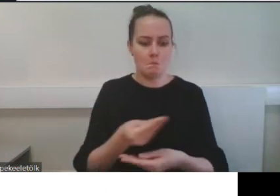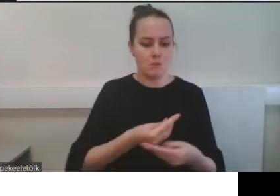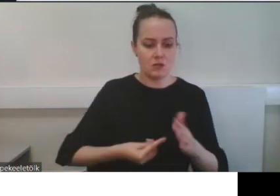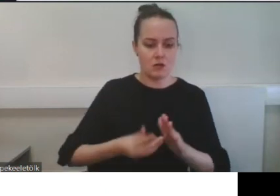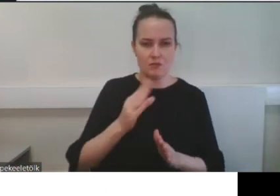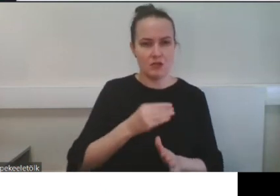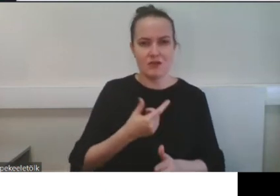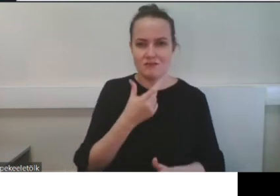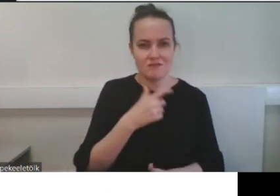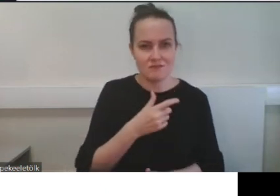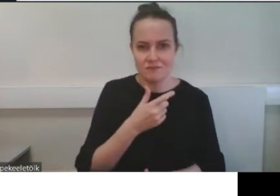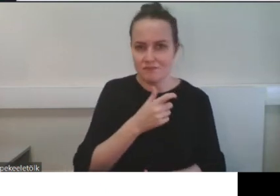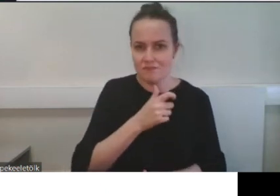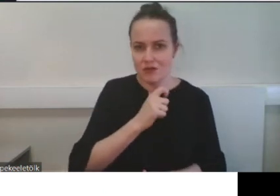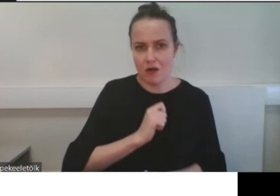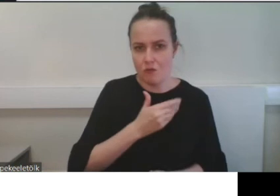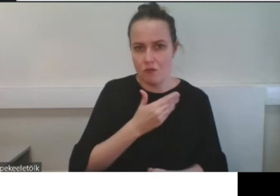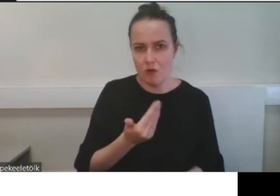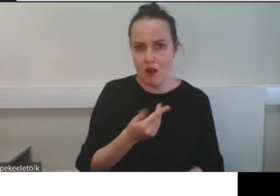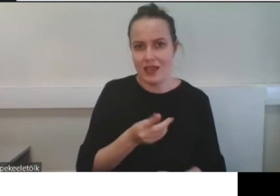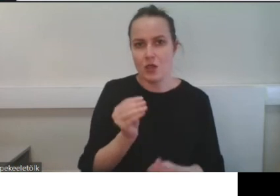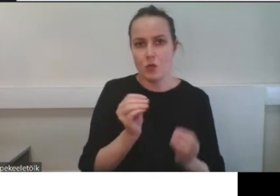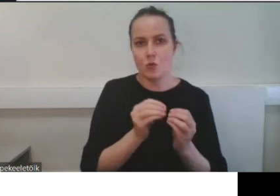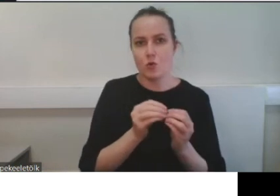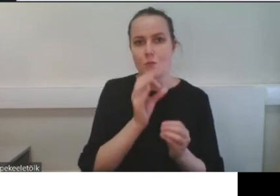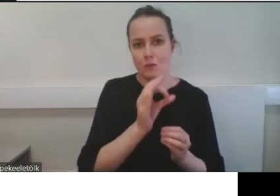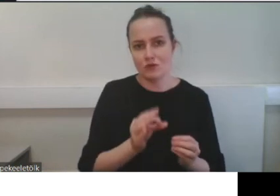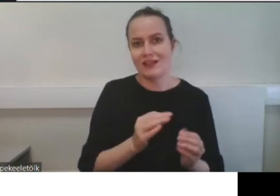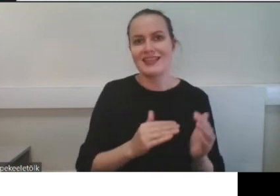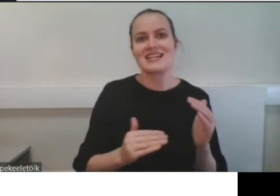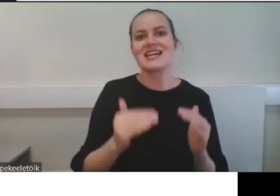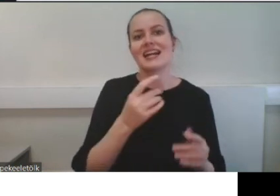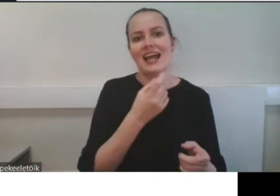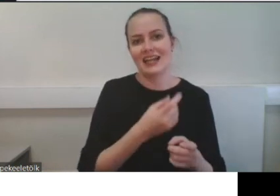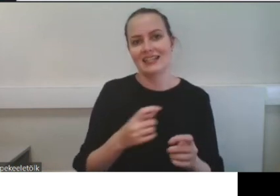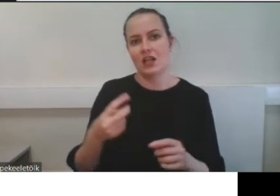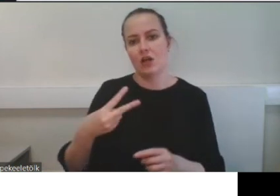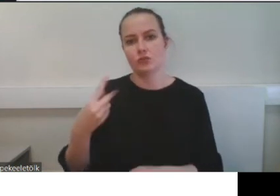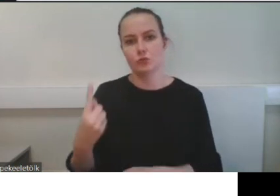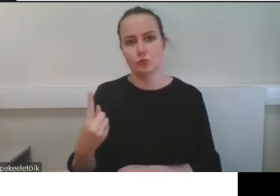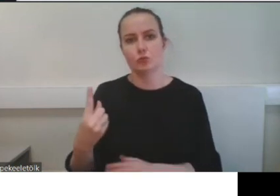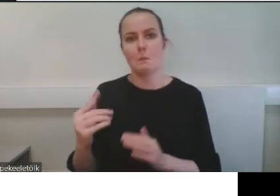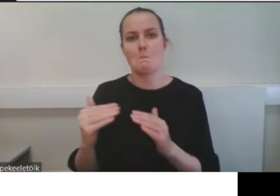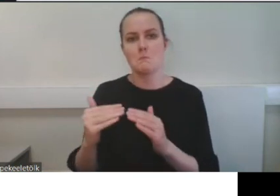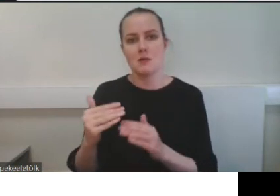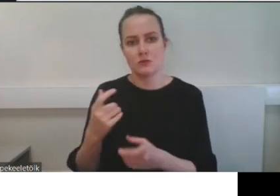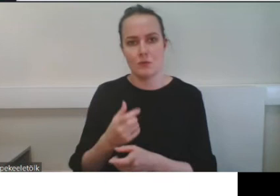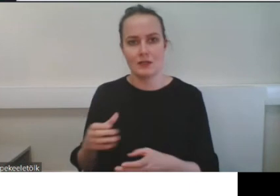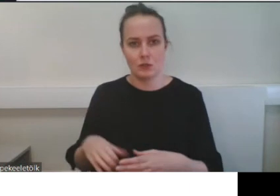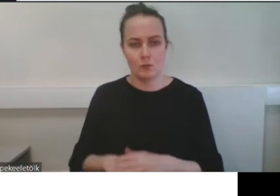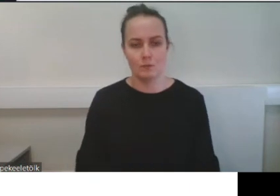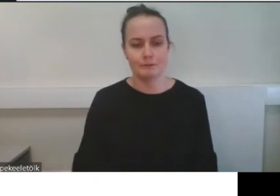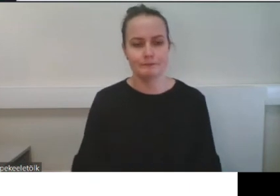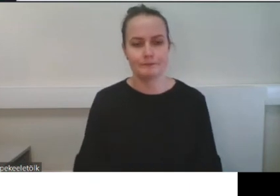Ja vajavad ka enda hinnangul lisaks praegu saadud teenustele siis kuni 20 tundi nädalas